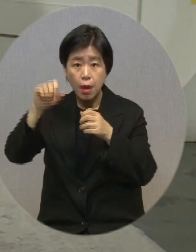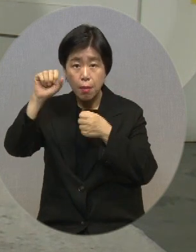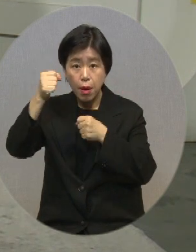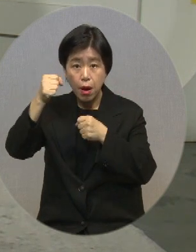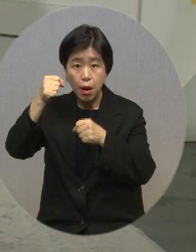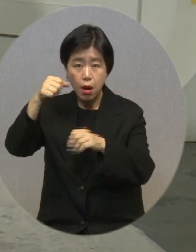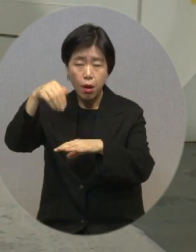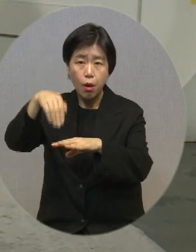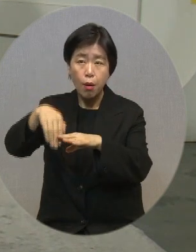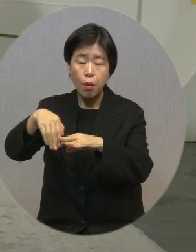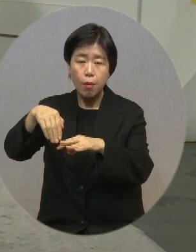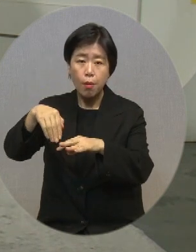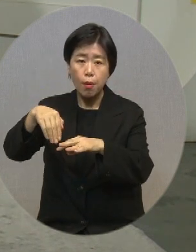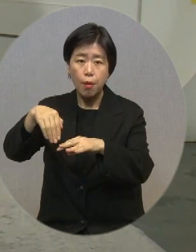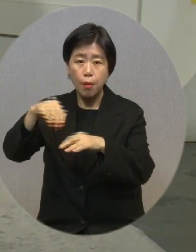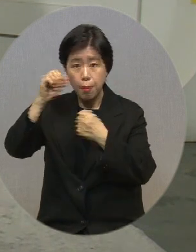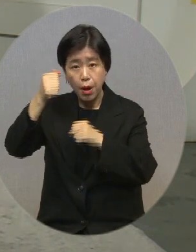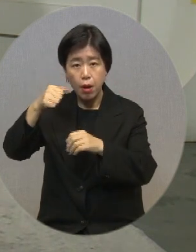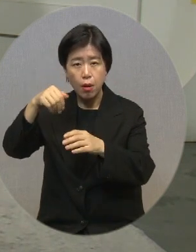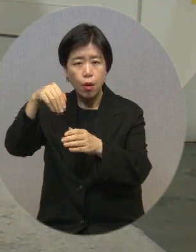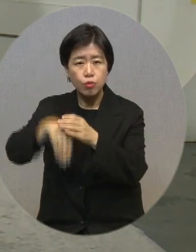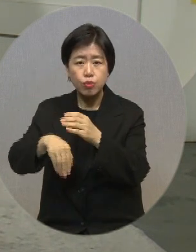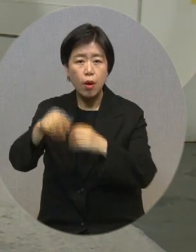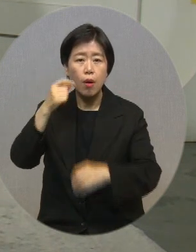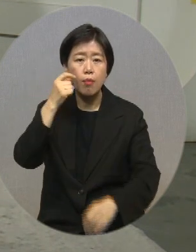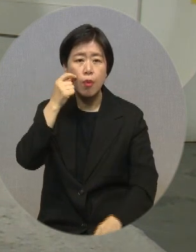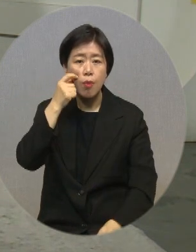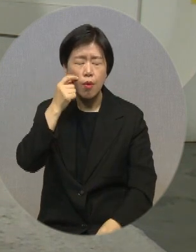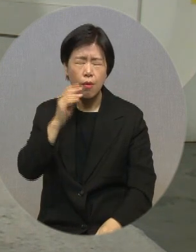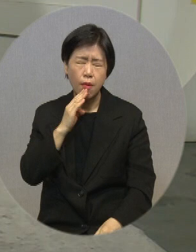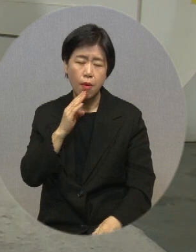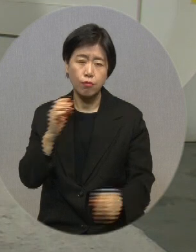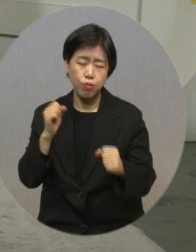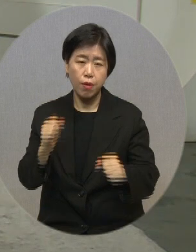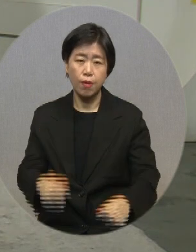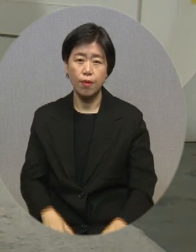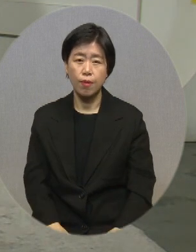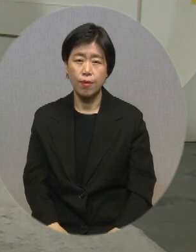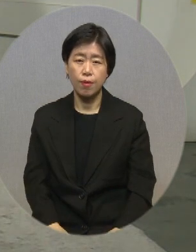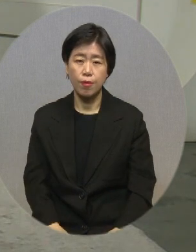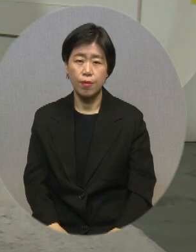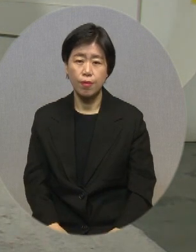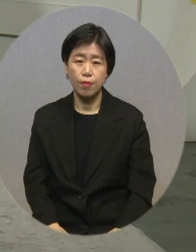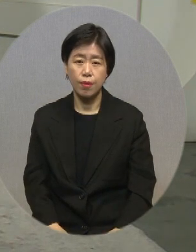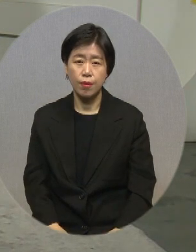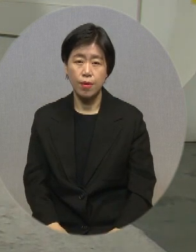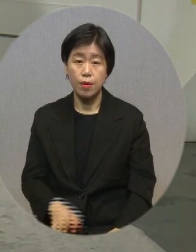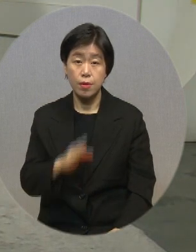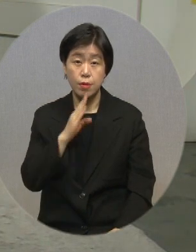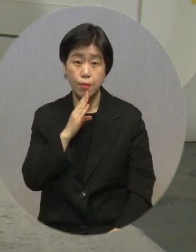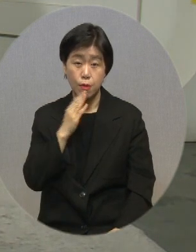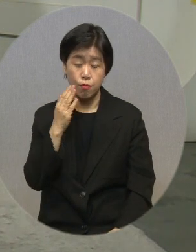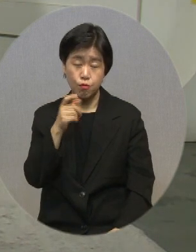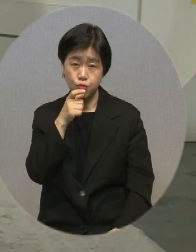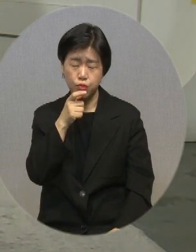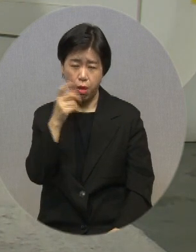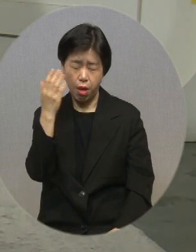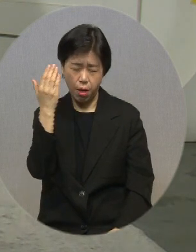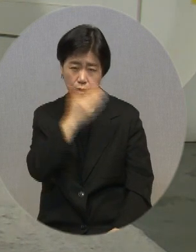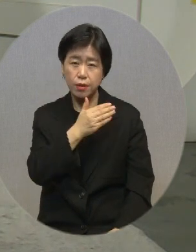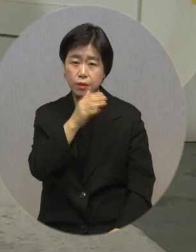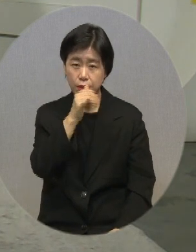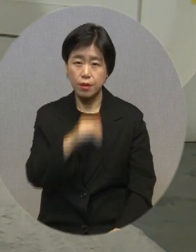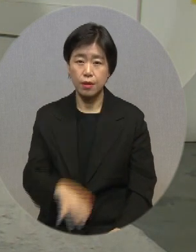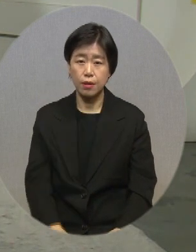갑니다. 아하, 따뜻하고. 예, 그게 예. 그를 탁 적시면서. 네. 예. 저기 저, 뭐야, 청정